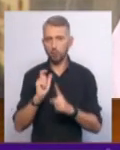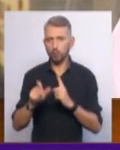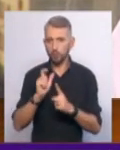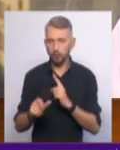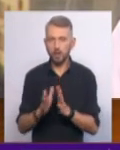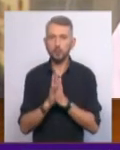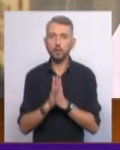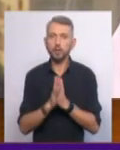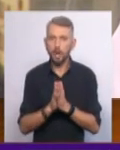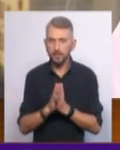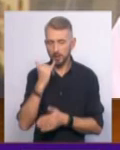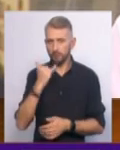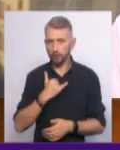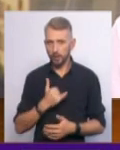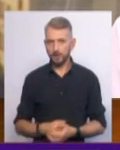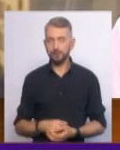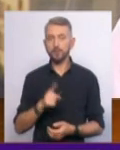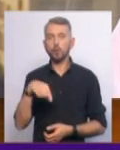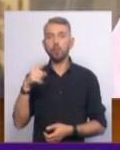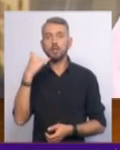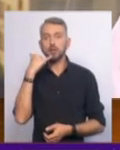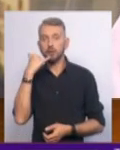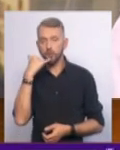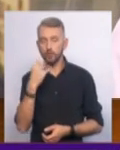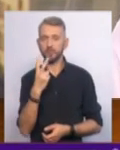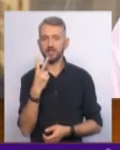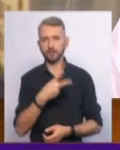Тож, будь ласка, долучайтеся. Номер телефону, ще раз нагадаю,